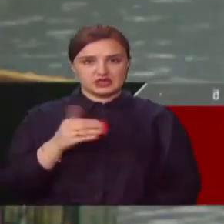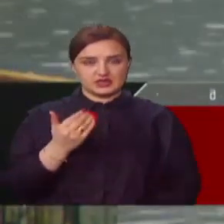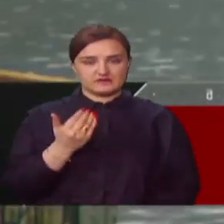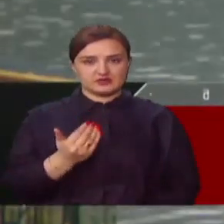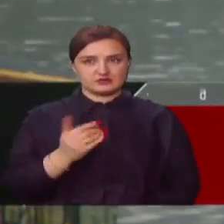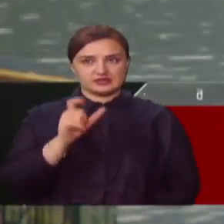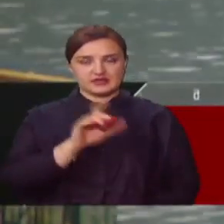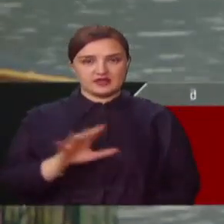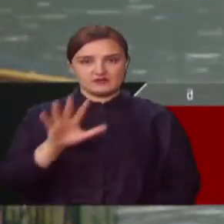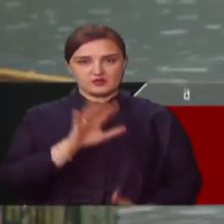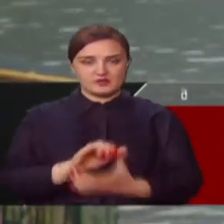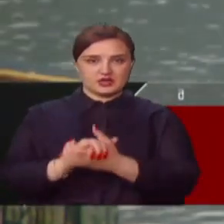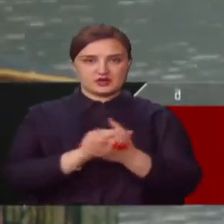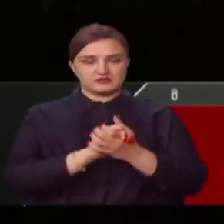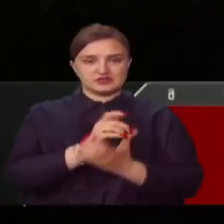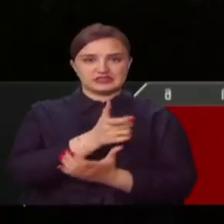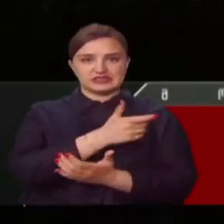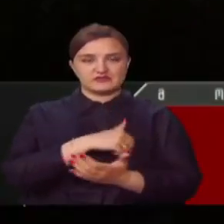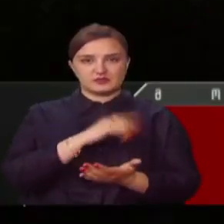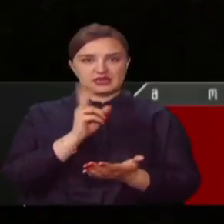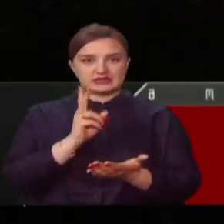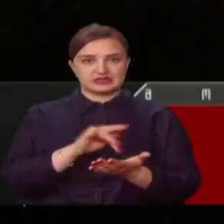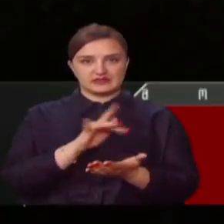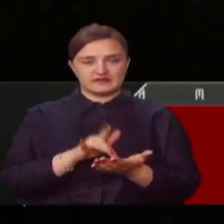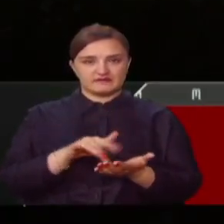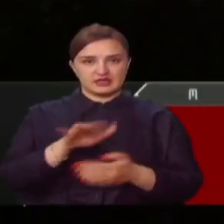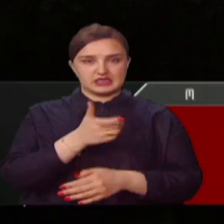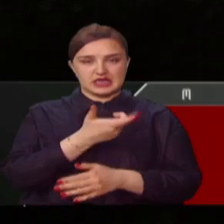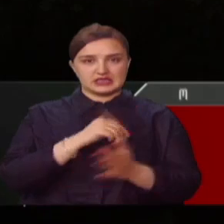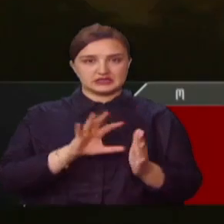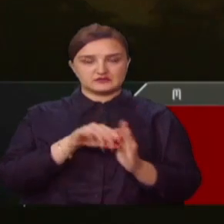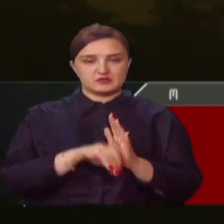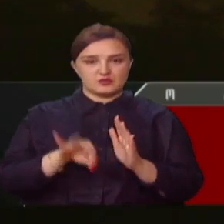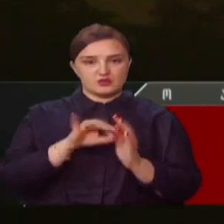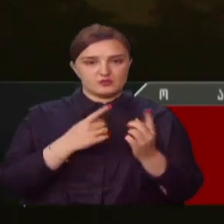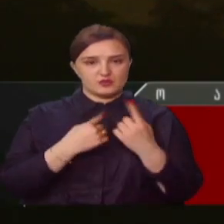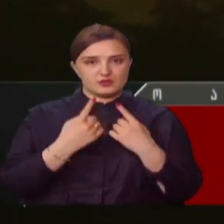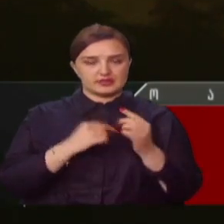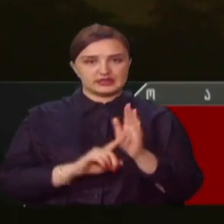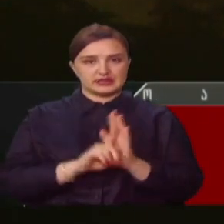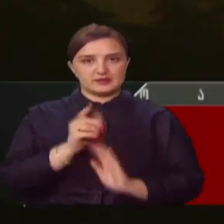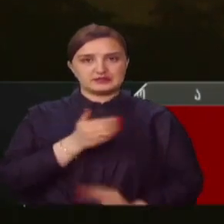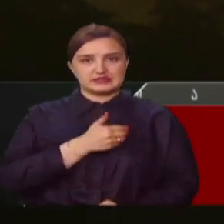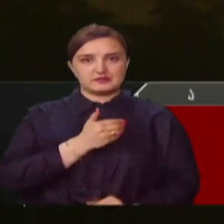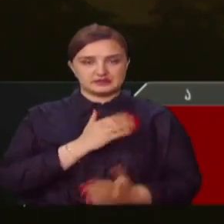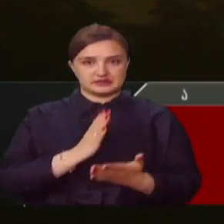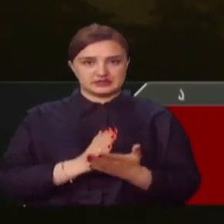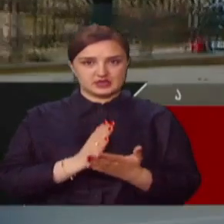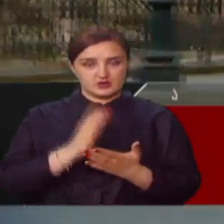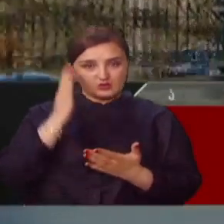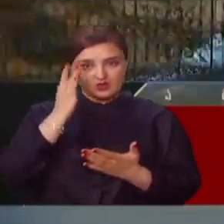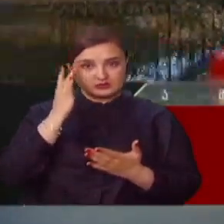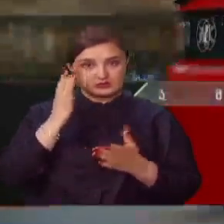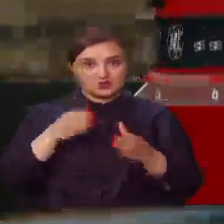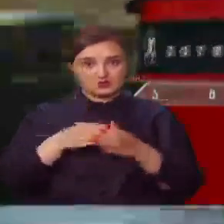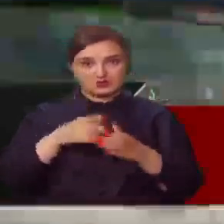რომელიც ევროკავშირის წევრობის კანდიდატი ქვეყანაა და გაწევრიანების შესახებ მოლაპარაკებების დაწყების ამბიციაც აქვს. მართალ გუნდში